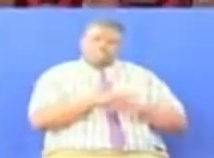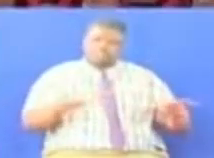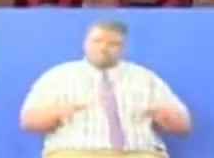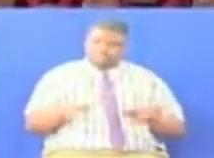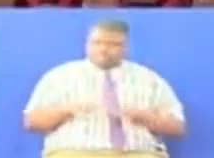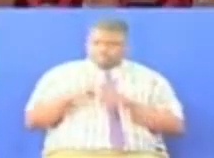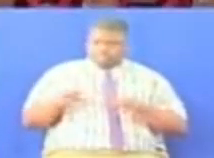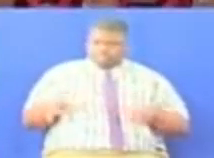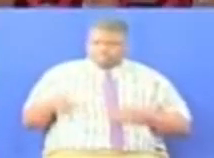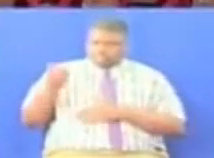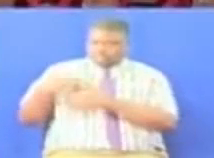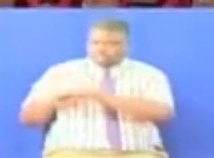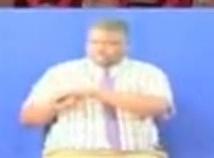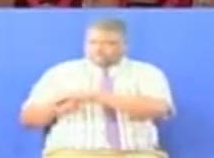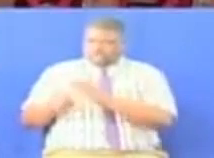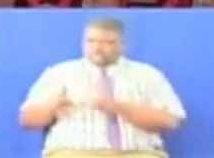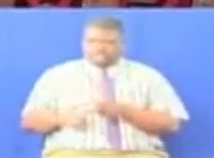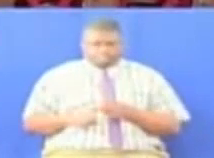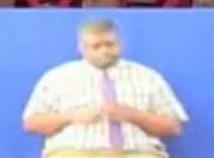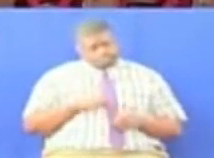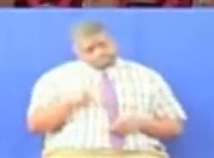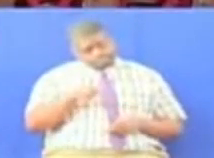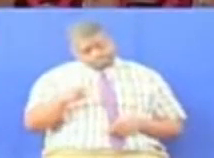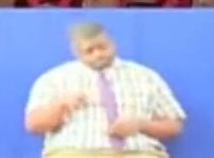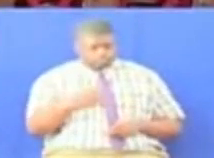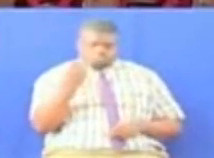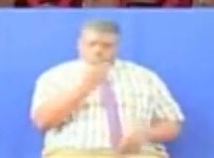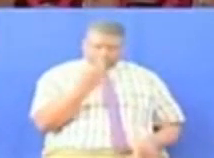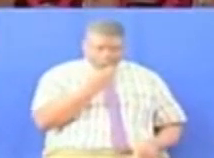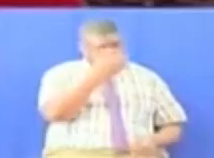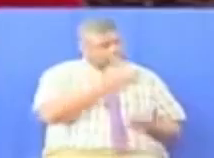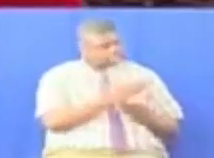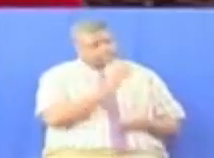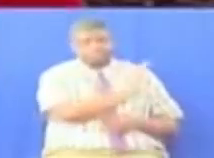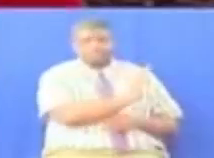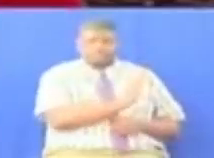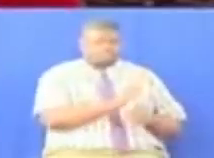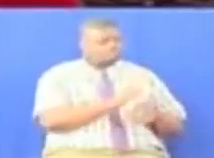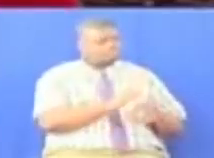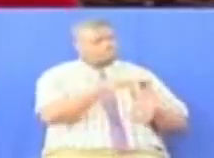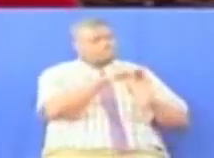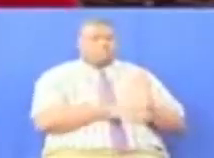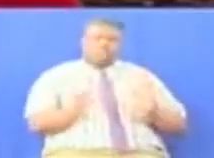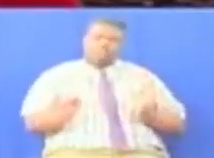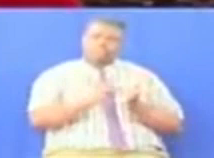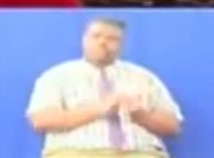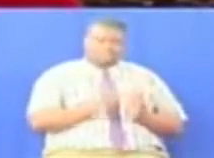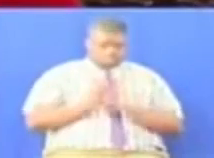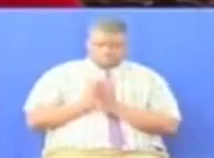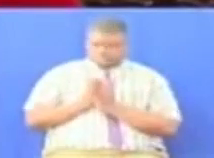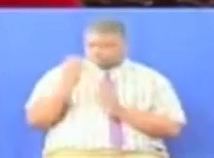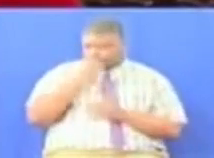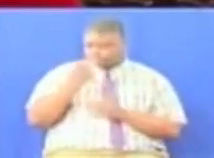ndani. Mheshimiwa Naibu Spika, kwa kuzuia raia kutafuta haki zao katika mahakama za haki na taratibu zilizowekwa kikatiba, hupelekea watu kutafuta